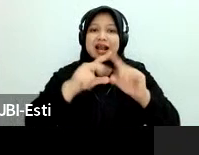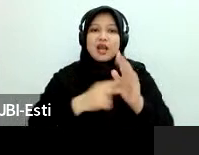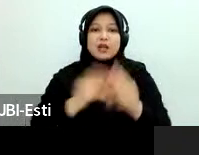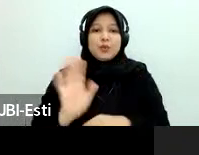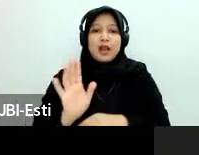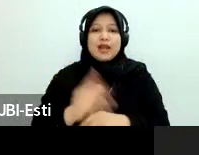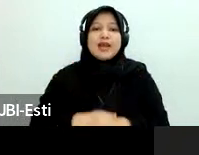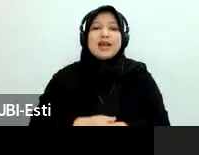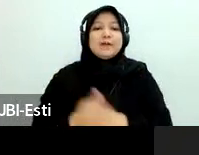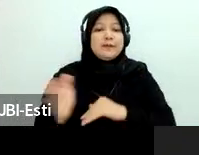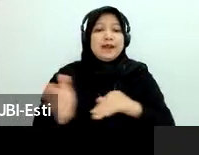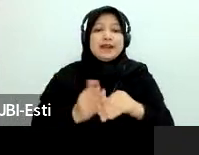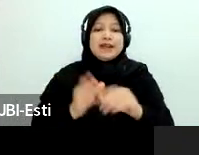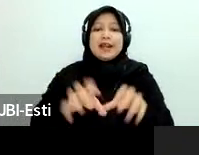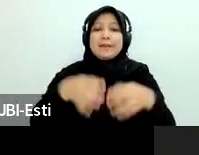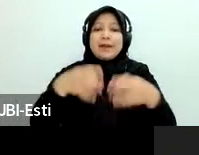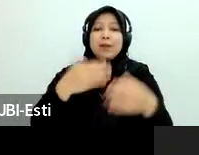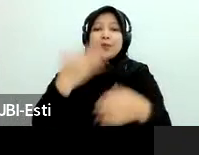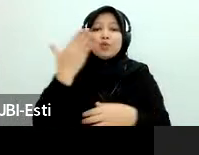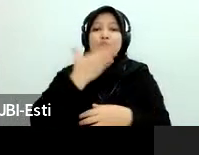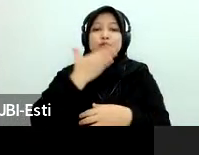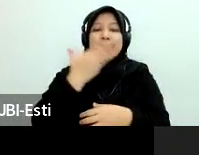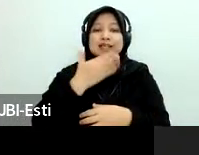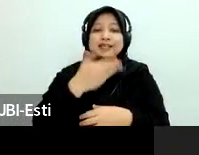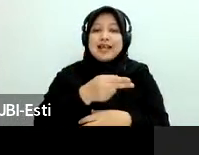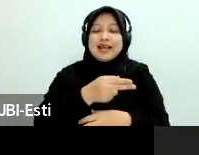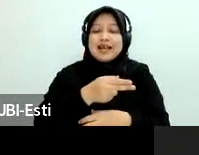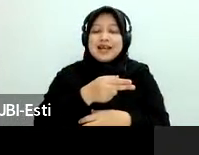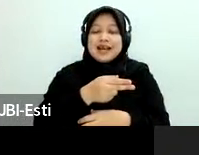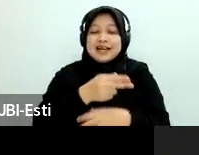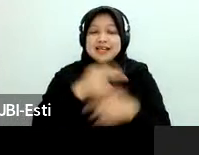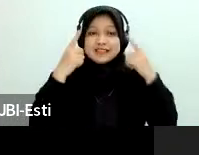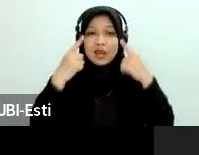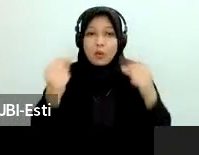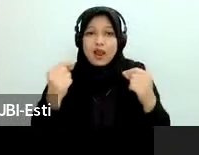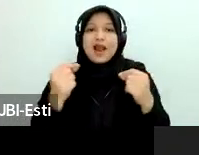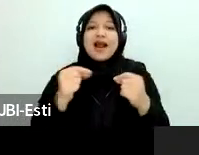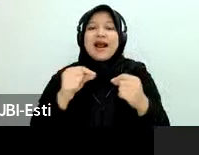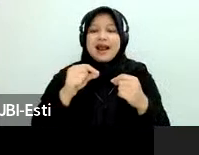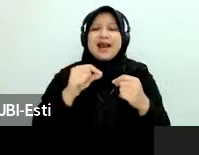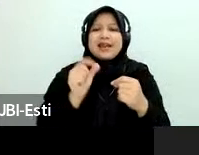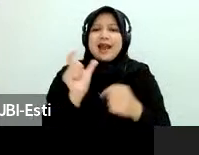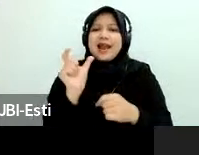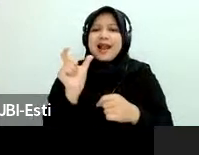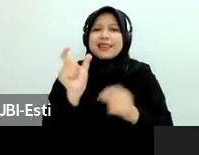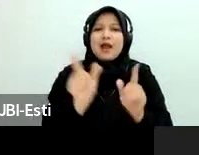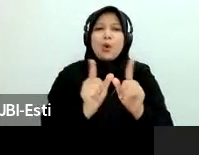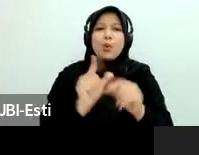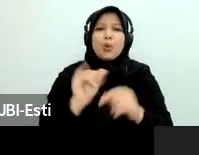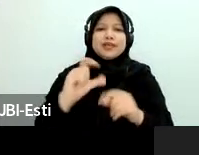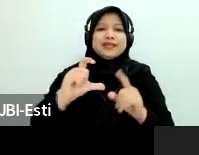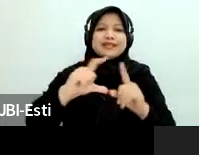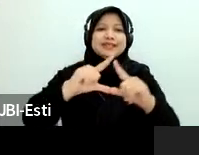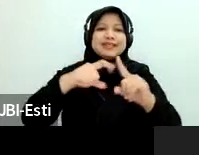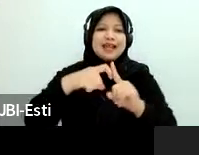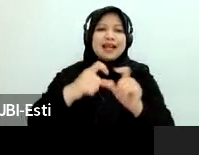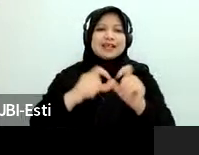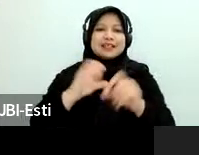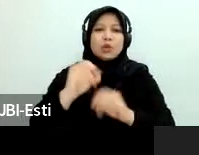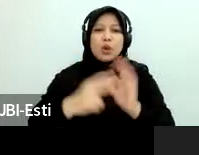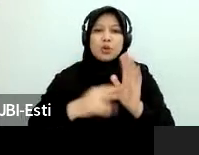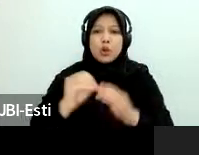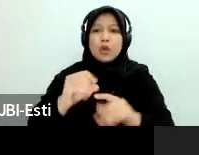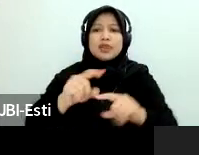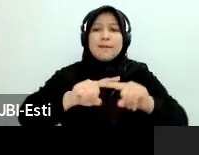1920 di situ ada Wicaksono tetapi itupun maknanya bukan kebijakan